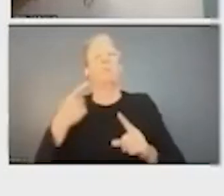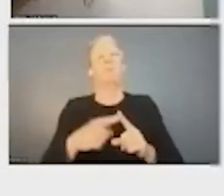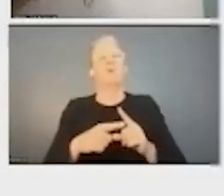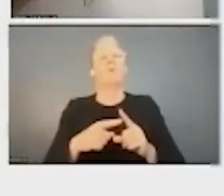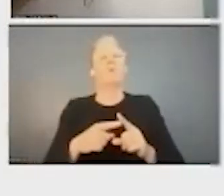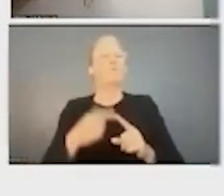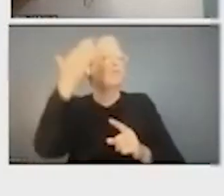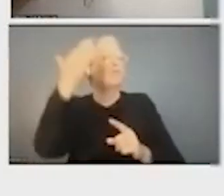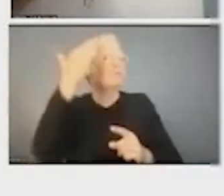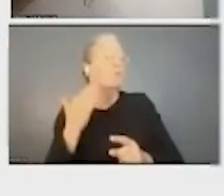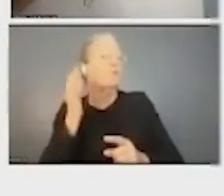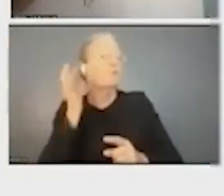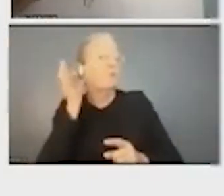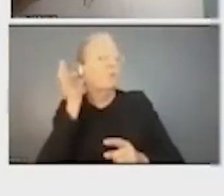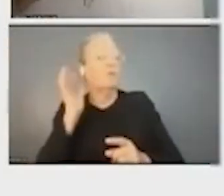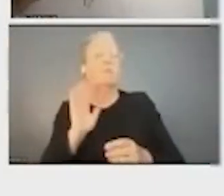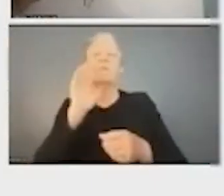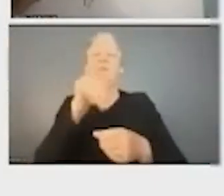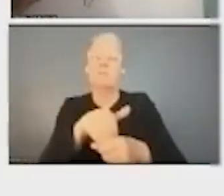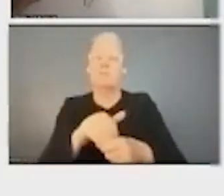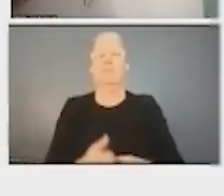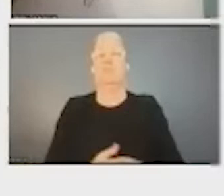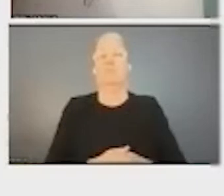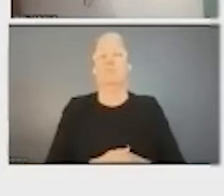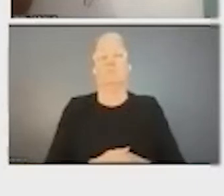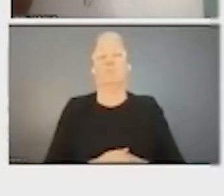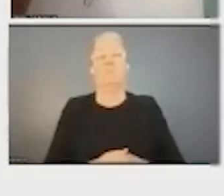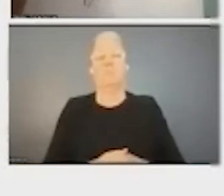إشراك للنساء والرجال